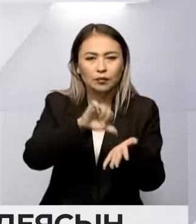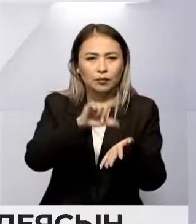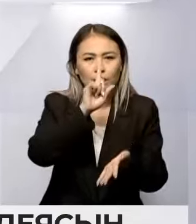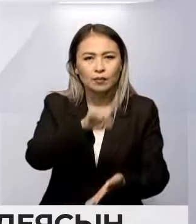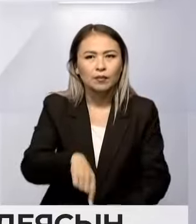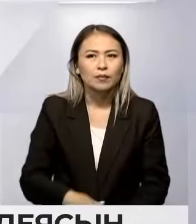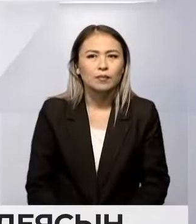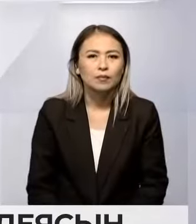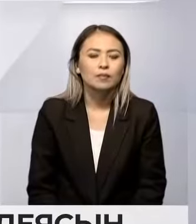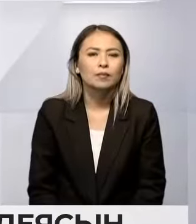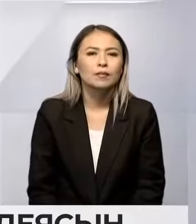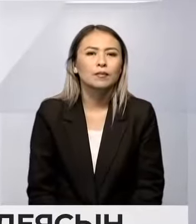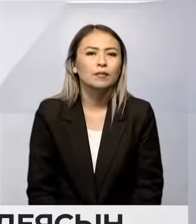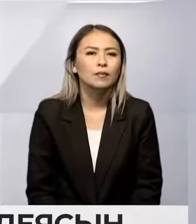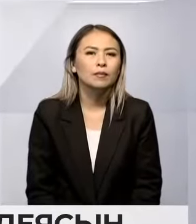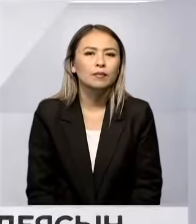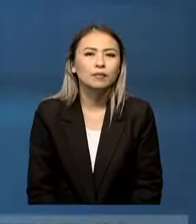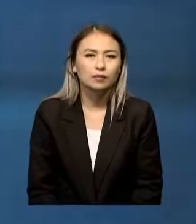деген.